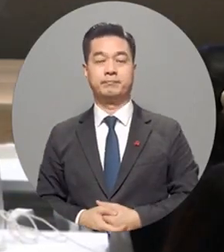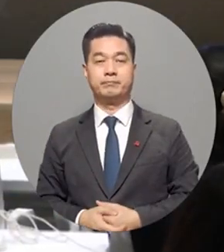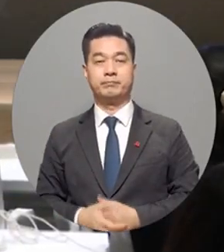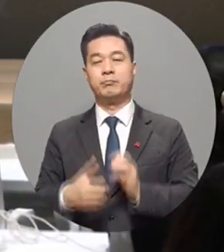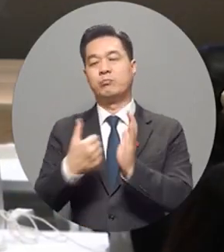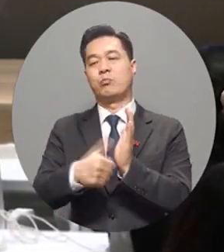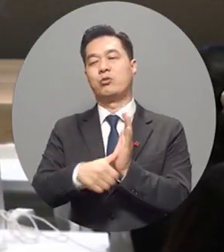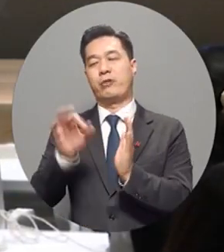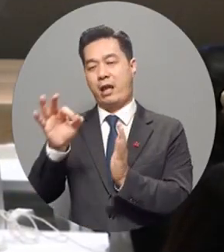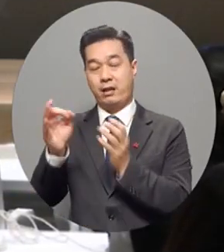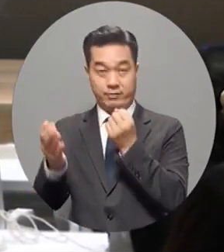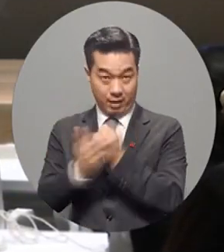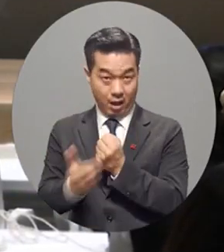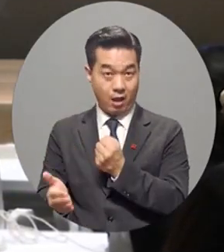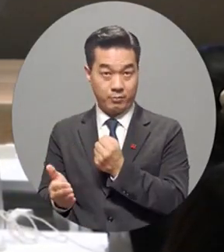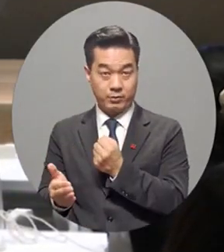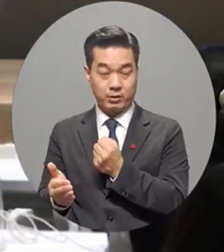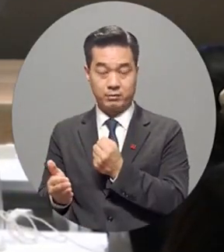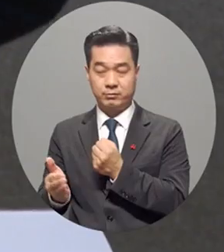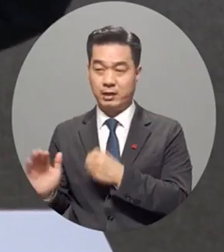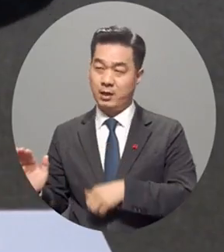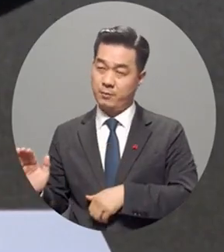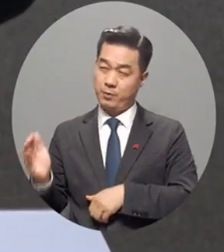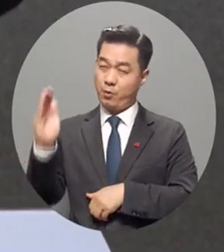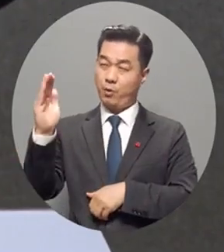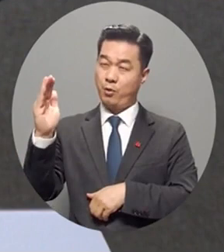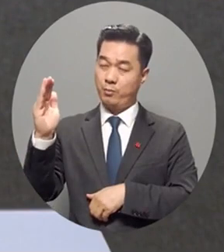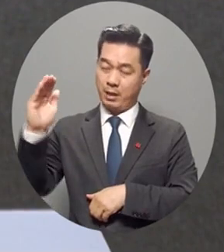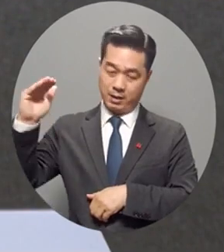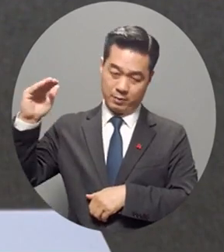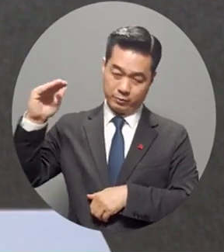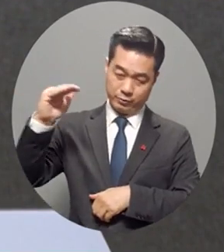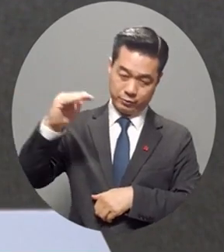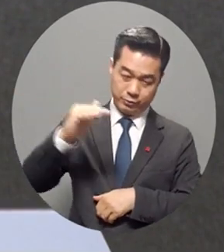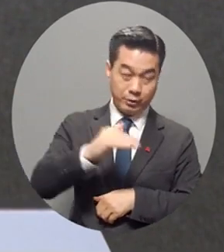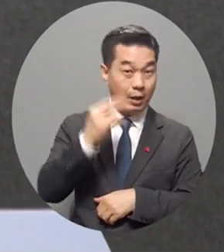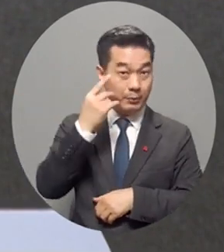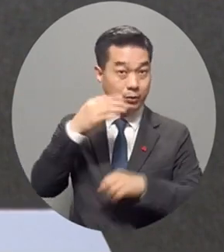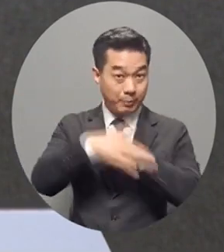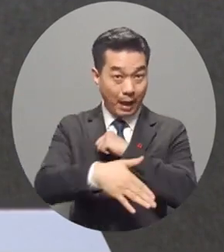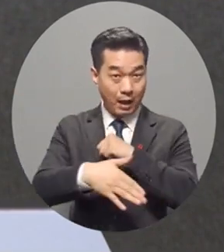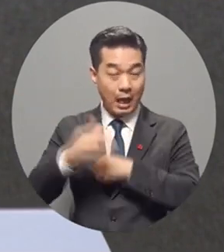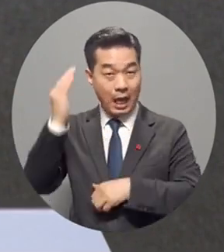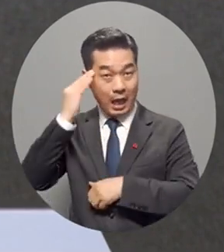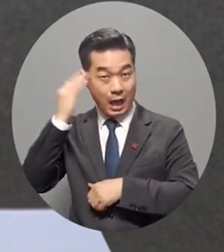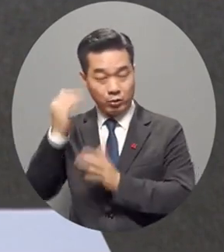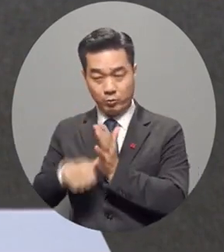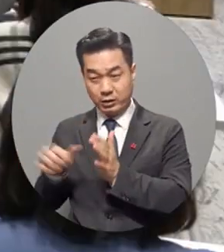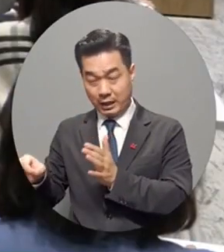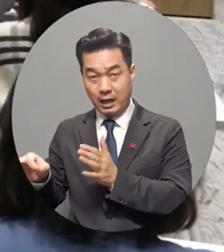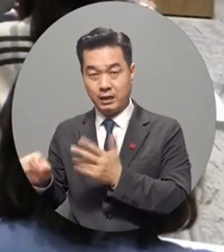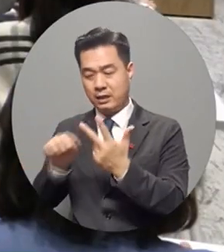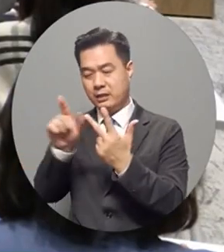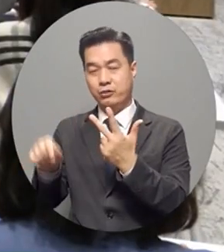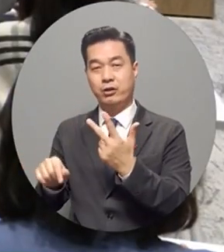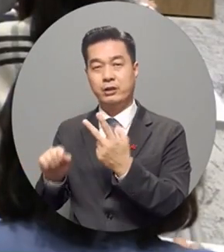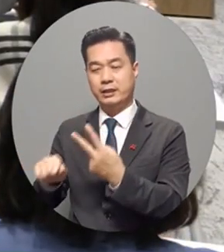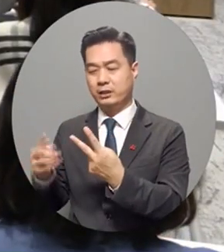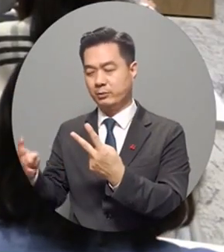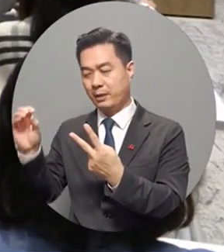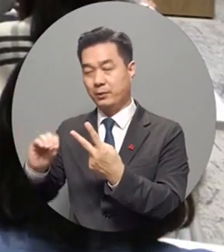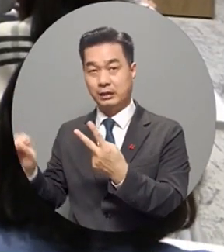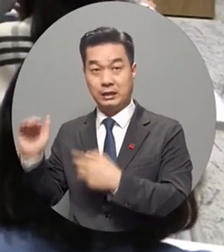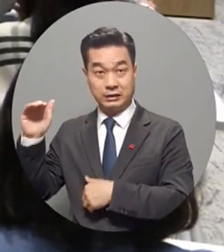때문입니다. 고점을 찍고 내려오는 미국과 달리 우리나라 물가는 지난 7월 2.4%까지